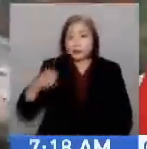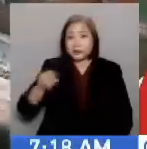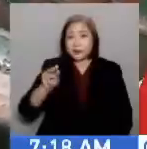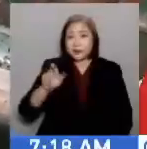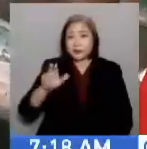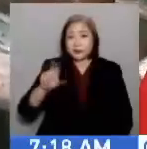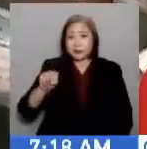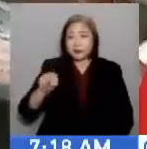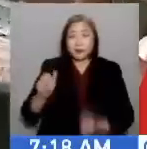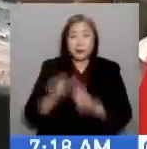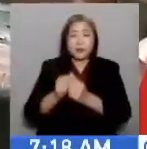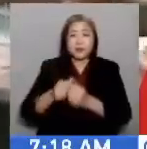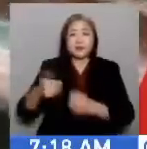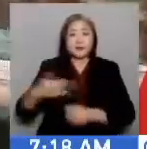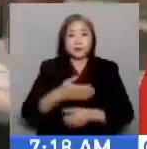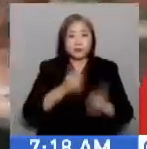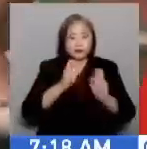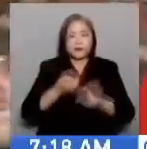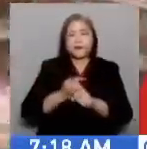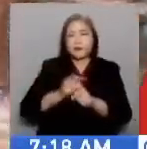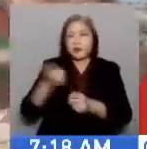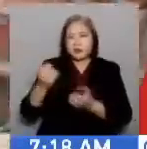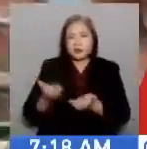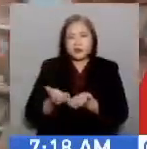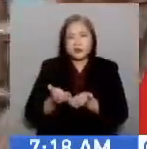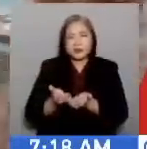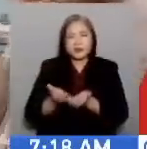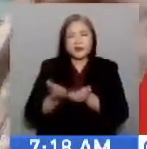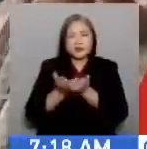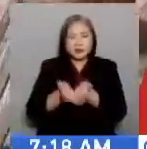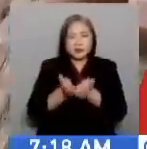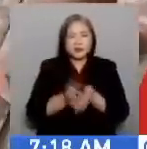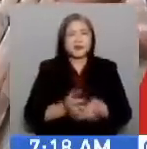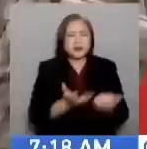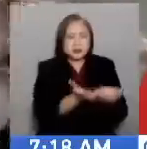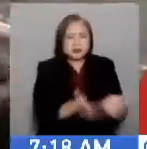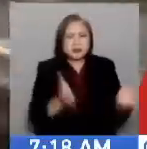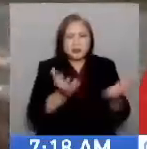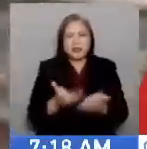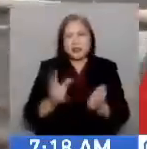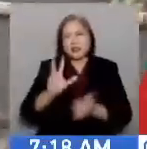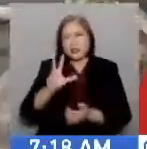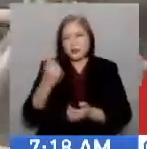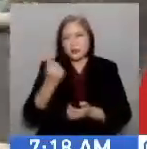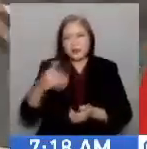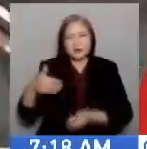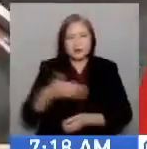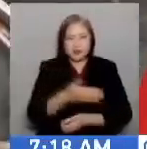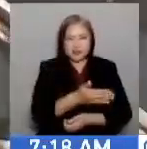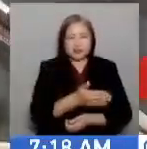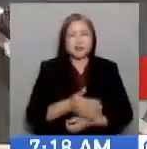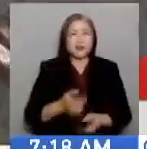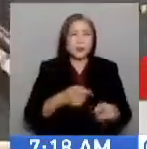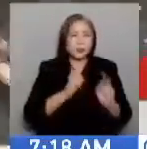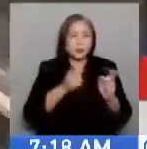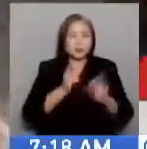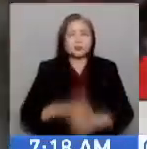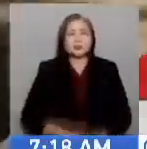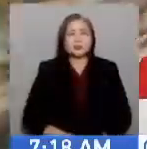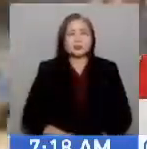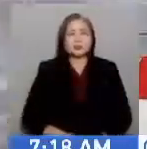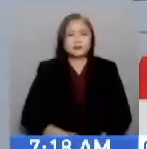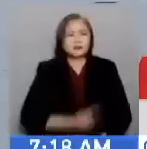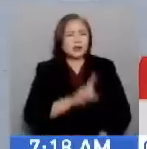Laot. 3 banyera lang ng tilapia, gabasi at banak ang nakuha nila. Kamusta yung huli ngayon? Medyo